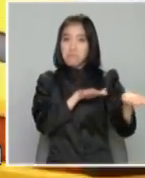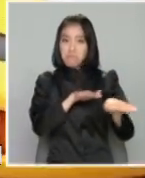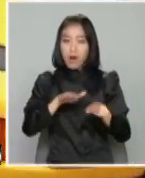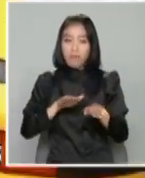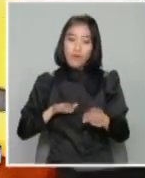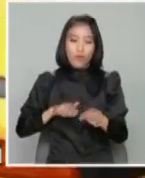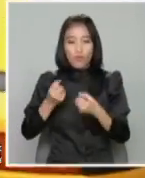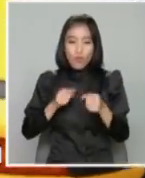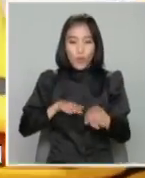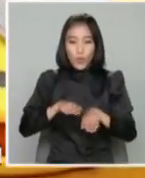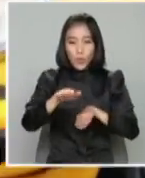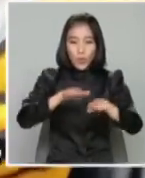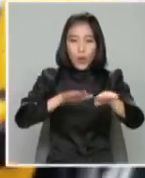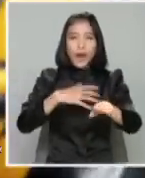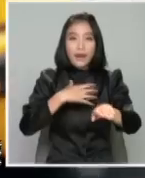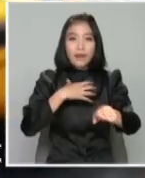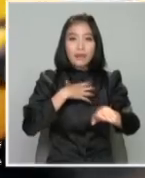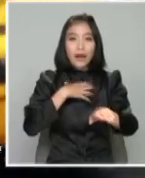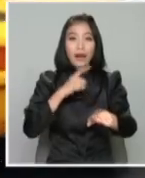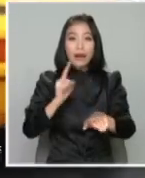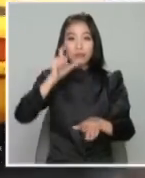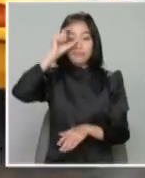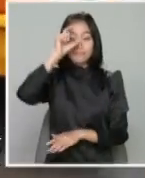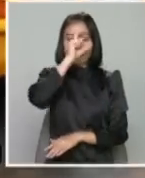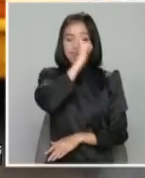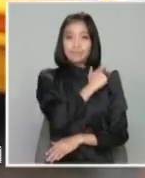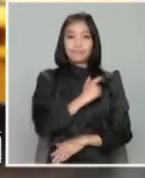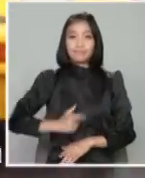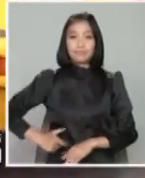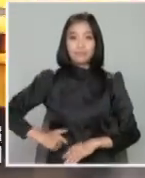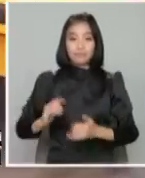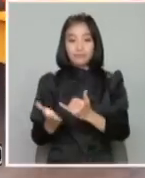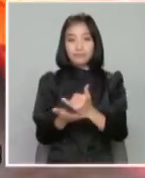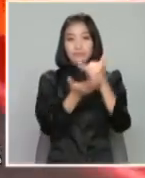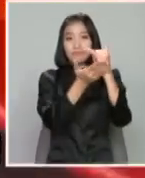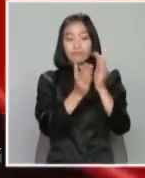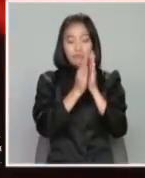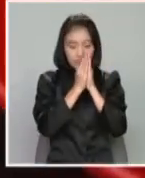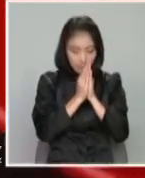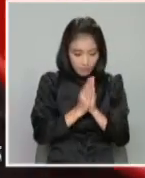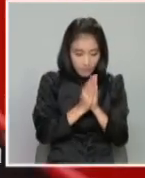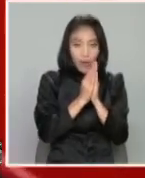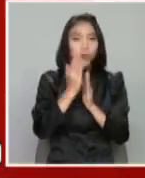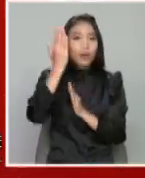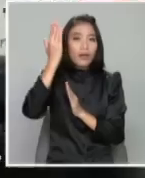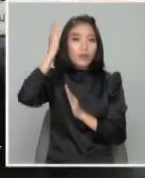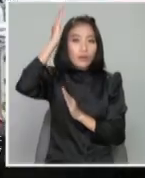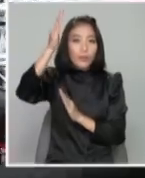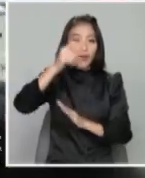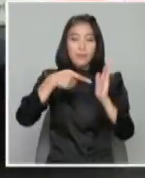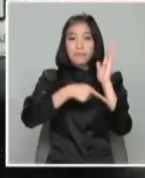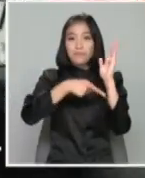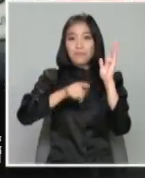าลักษณ์พระบาทสมเด็จพระปรมินทรมหาภูมิพลอดุลยเดชที่วังไกลกังวลอำเภอหัวหินจังหวัดประจวบคีรี